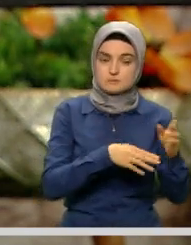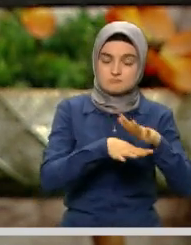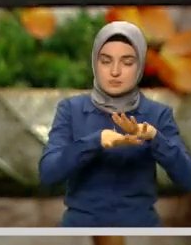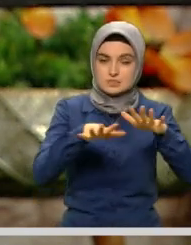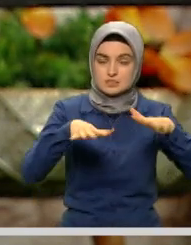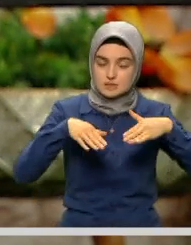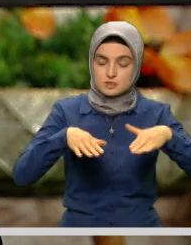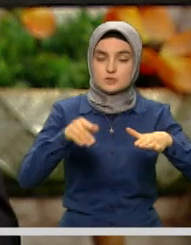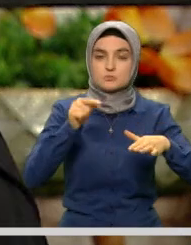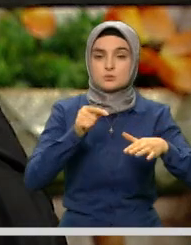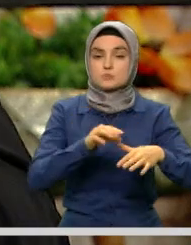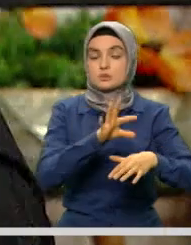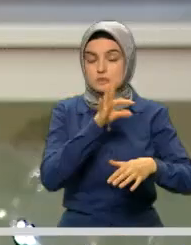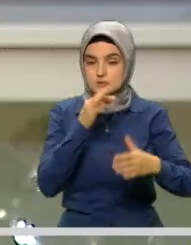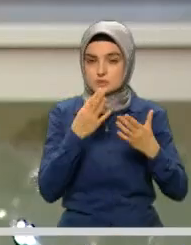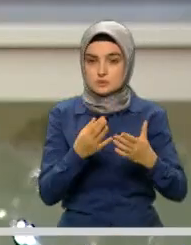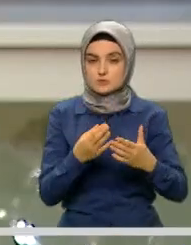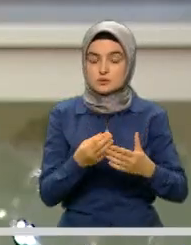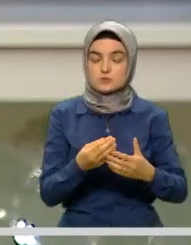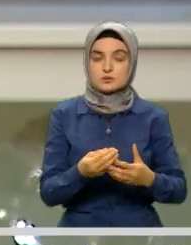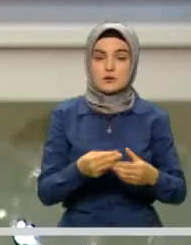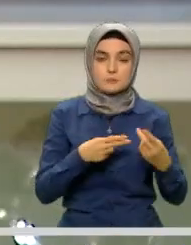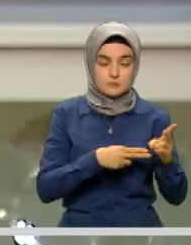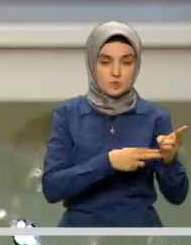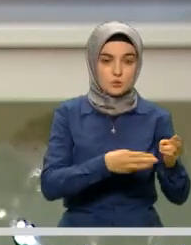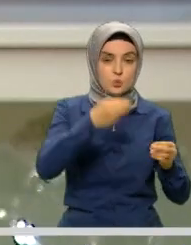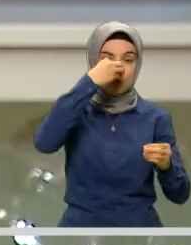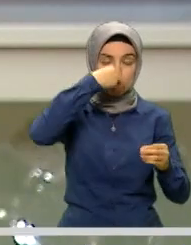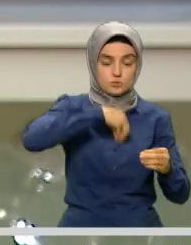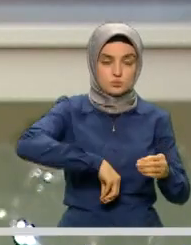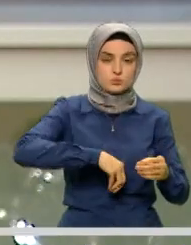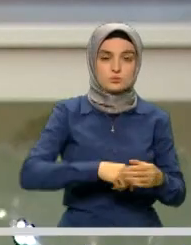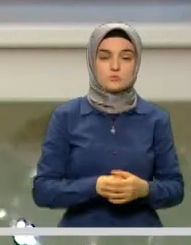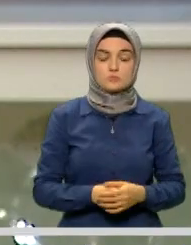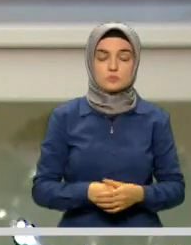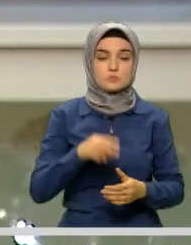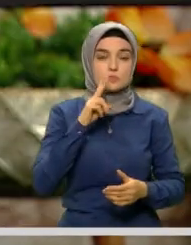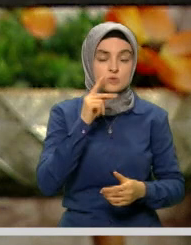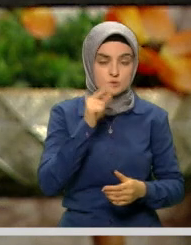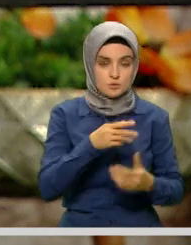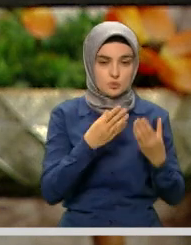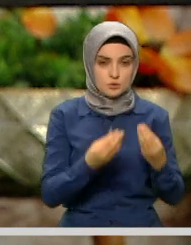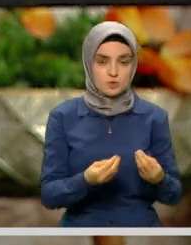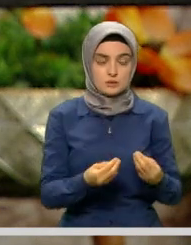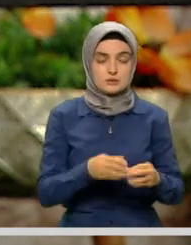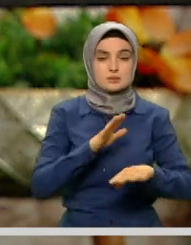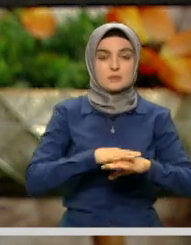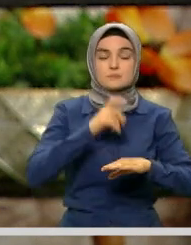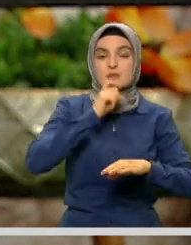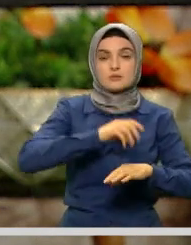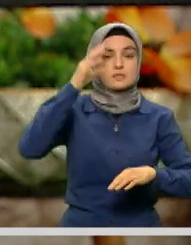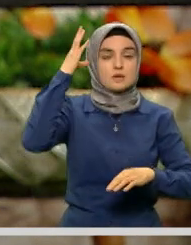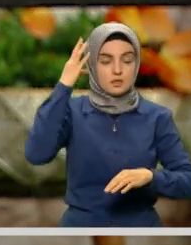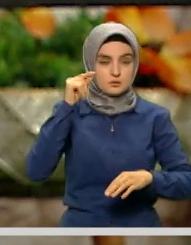çekiliyor, kura neticesinde o çıkıyor ve atılıyor ve balık tarafından yutuluyor. Ve nihayetinde yaptığı hatanın farkına varıyor ve o